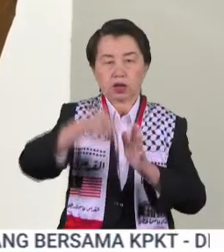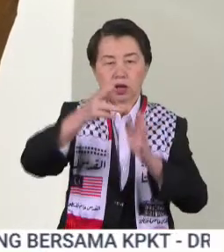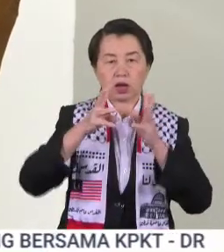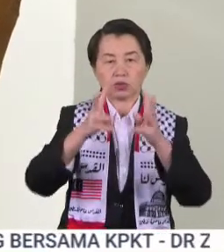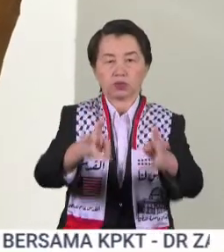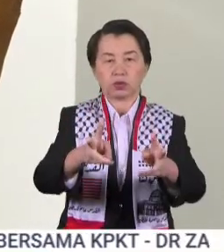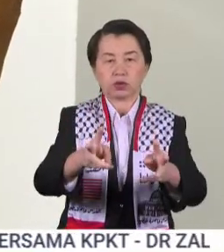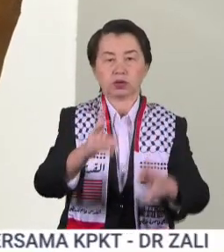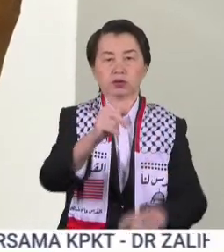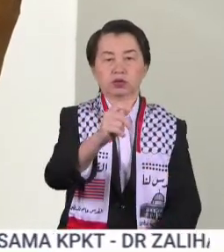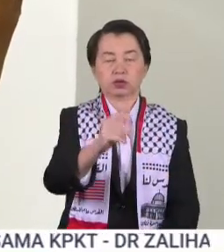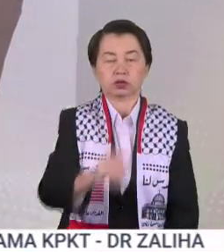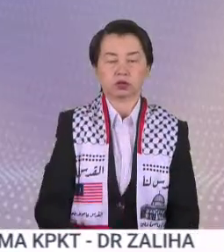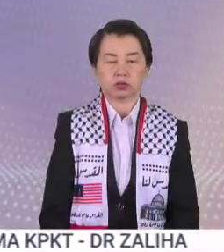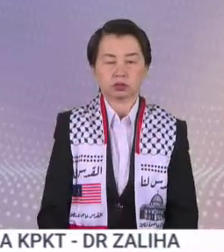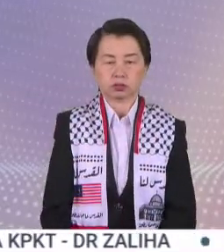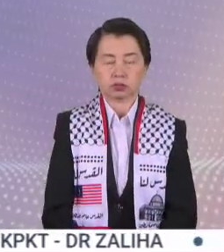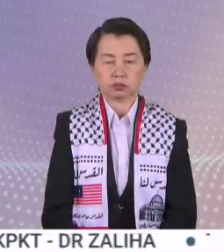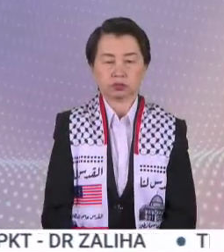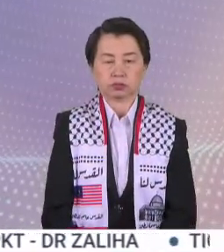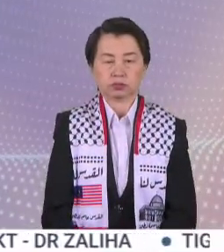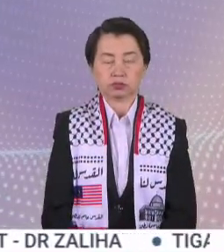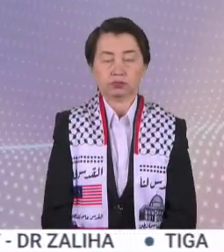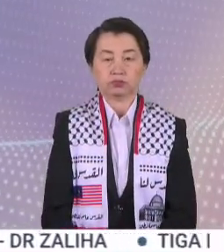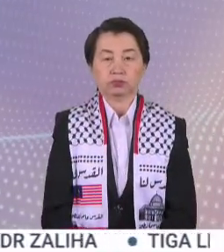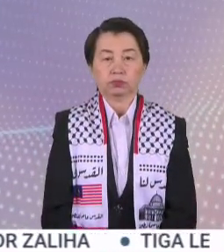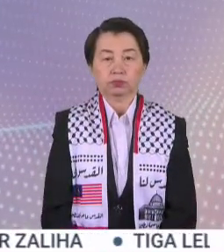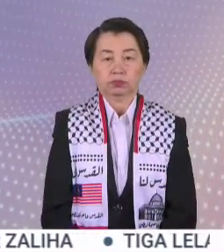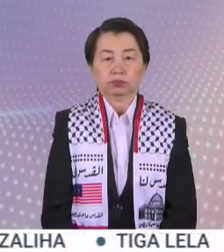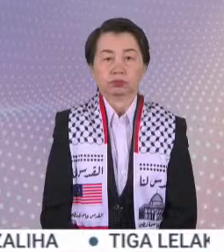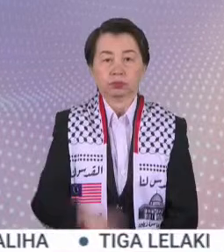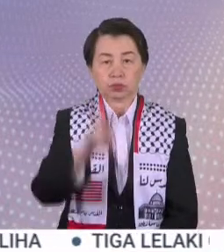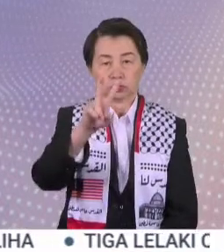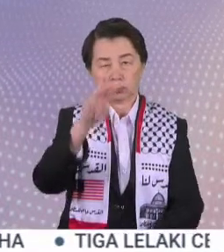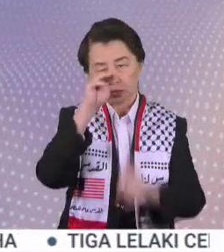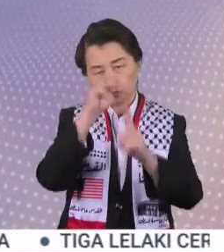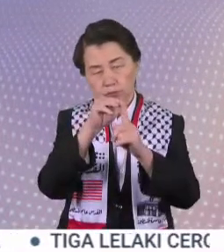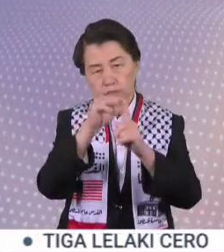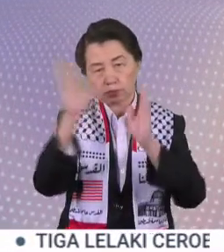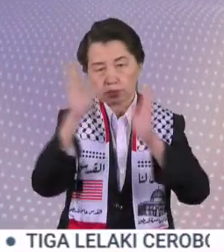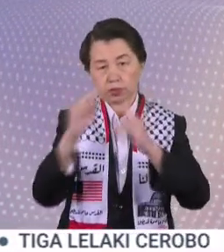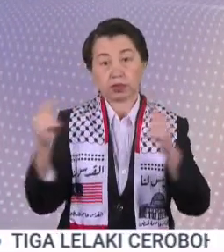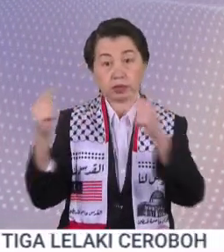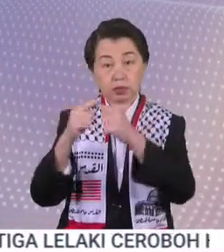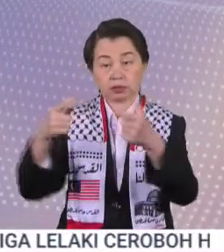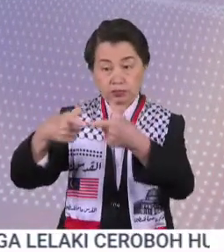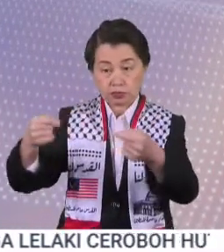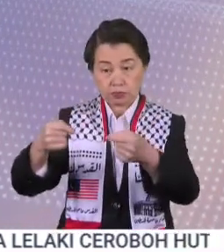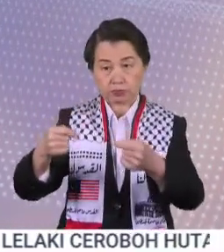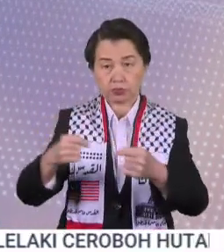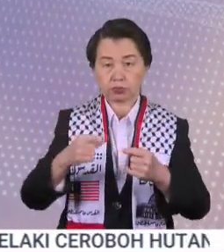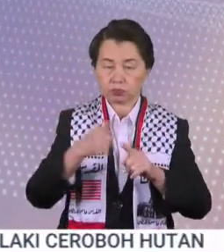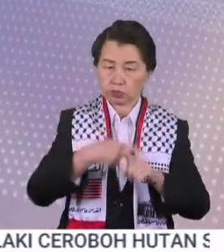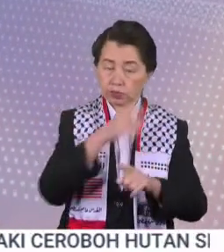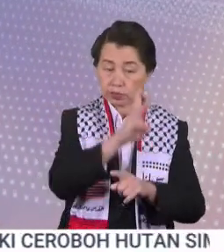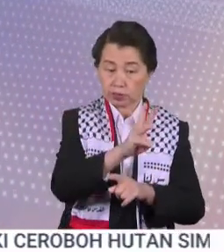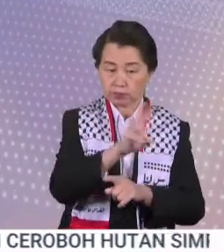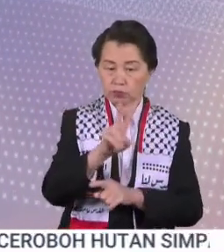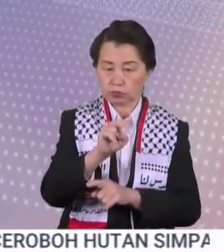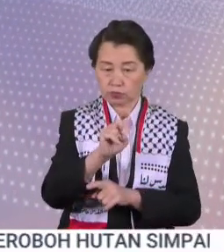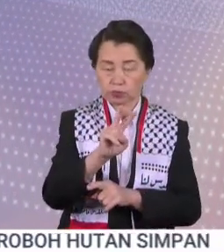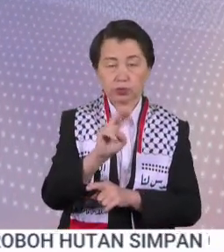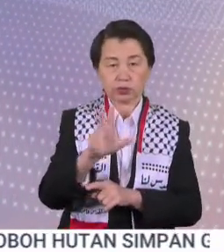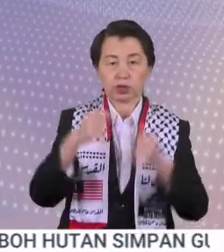kawasan Lebuh Raya Bertol. Dua misi Malaysia ke Jepun yang diadakan sejak Jun